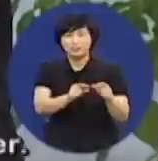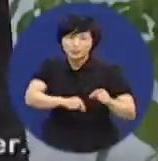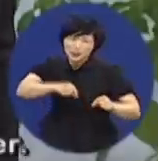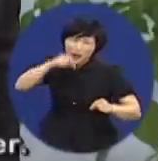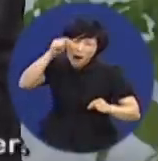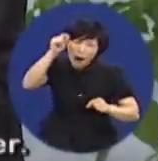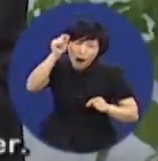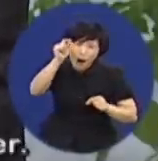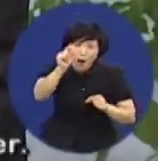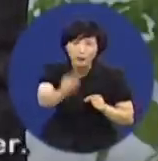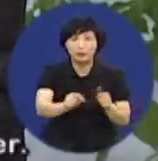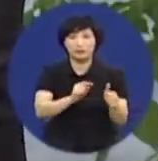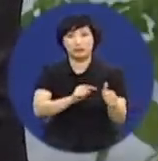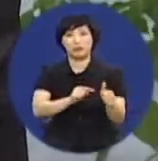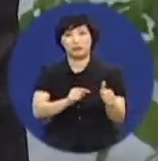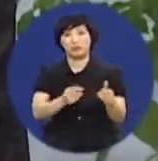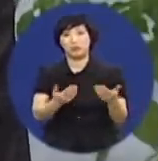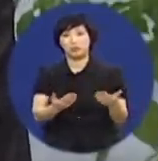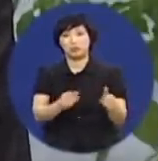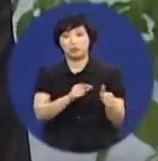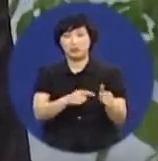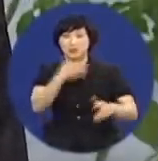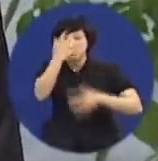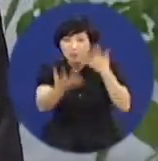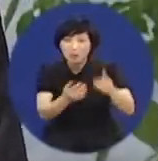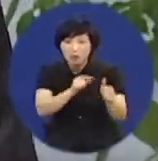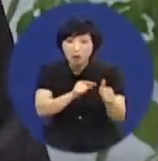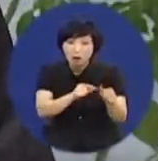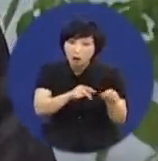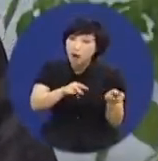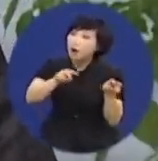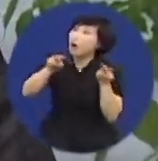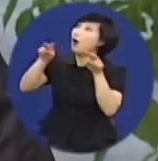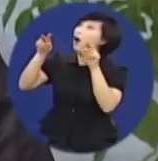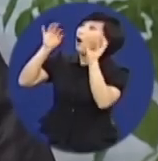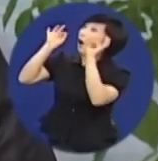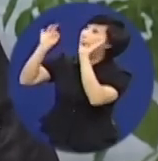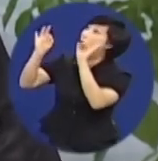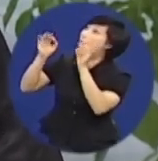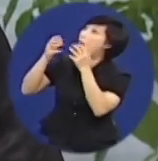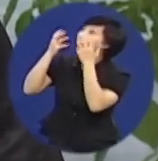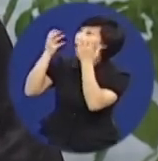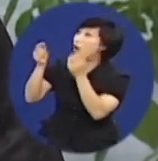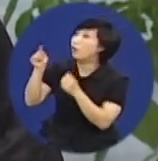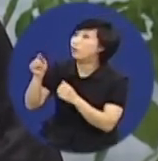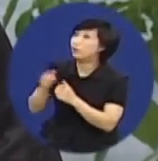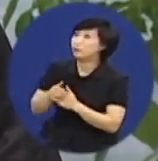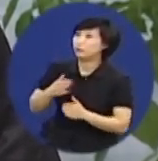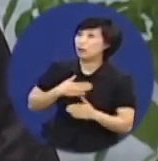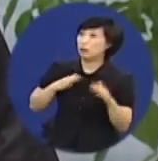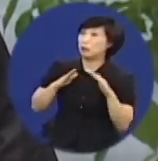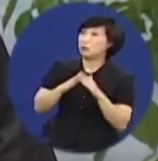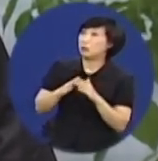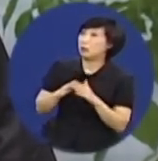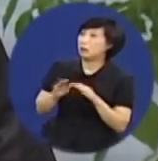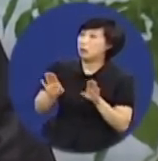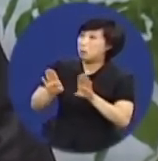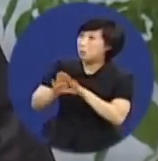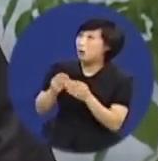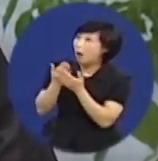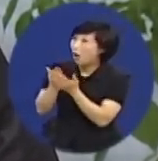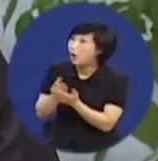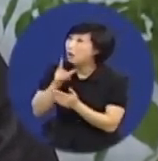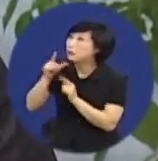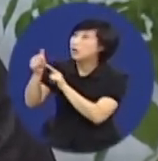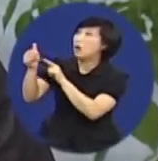瞬間に永遠の地獄で生きなければなりません。炎の中で目を上げてみると、パラダイス、アブラ